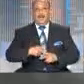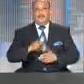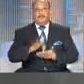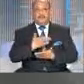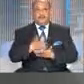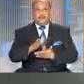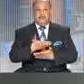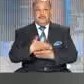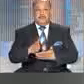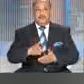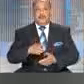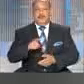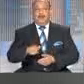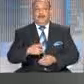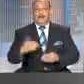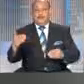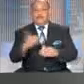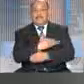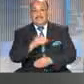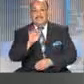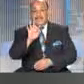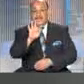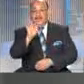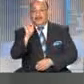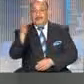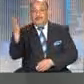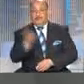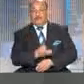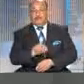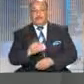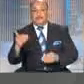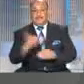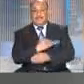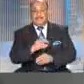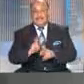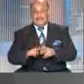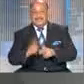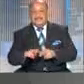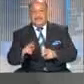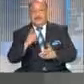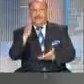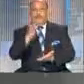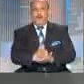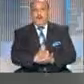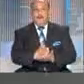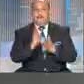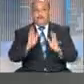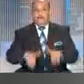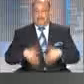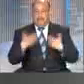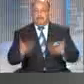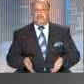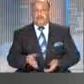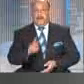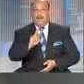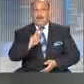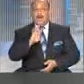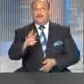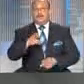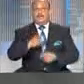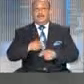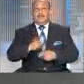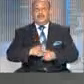26 سنة مرت على توقف أشغال إيصال السكة الحديدية إلى ولاية مدنين، أنجز منها الجزء